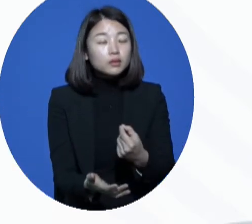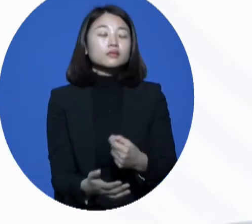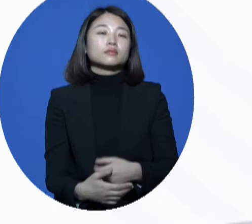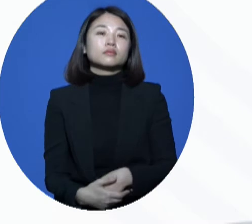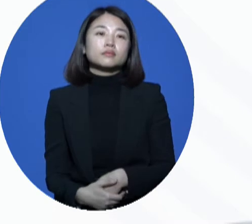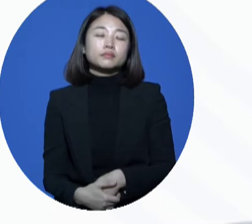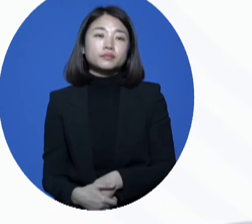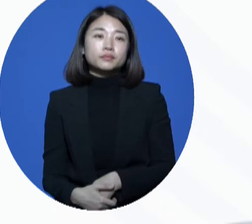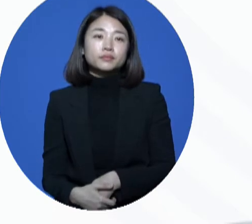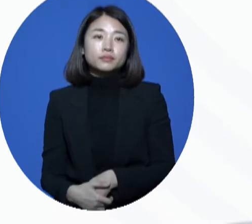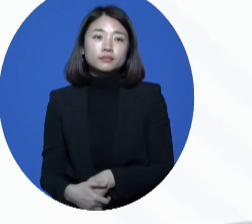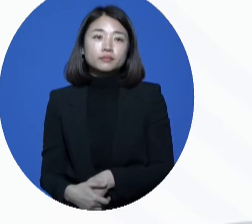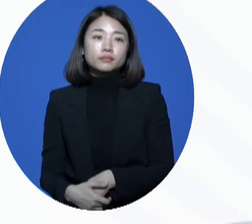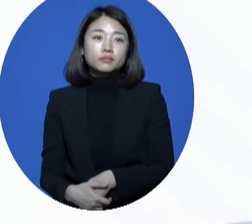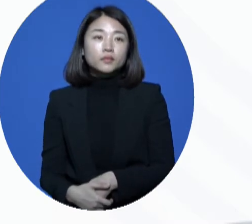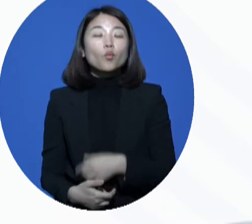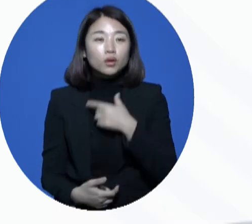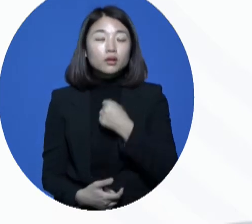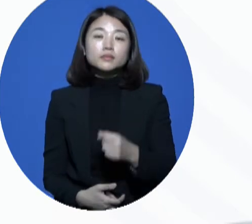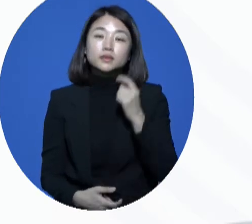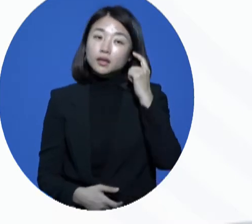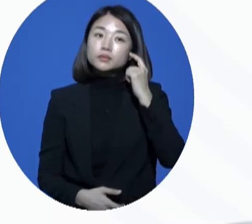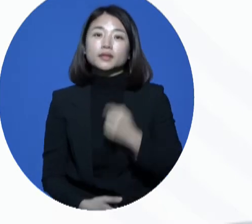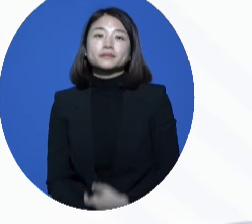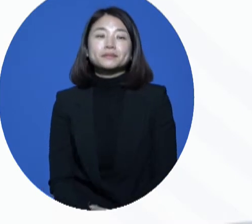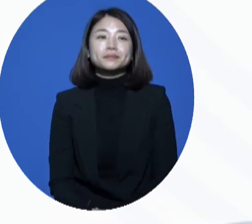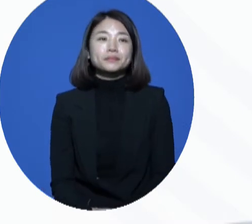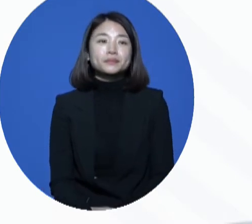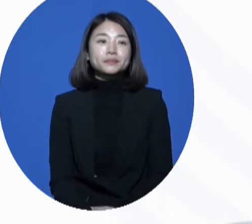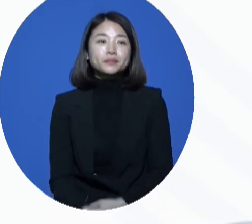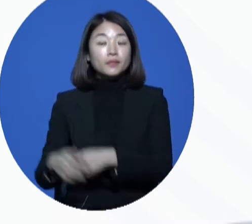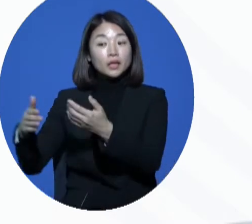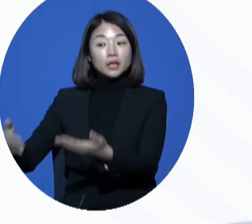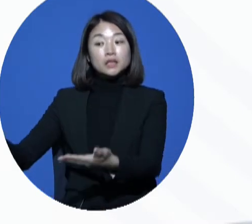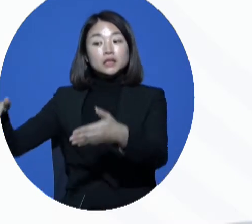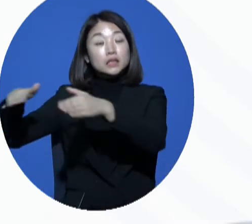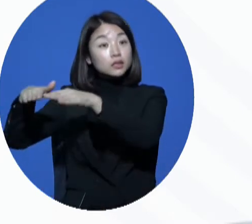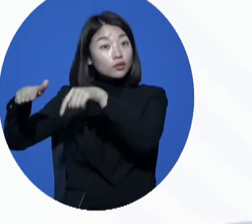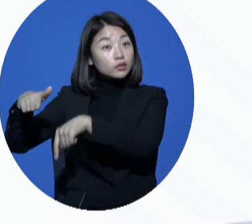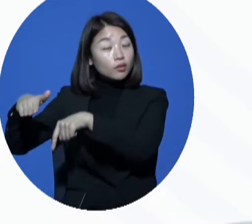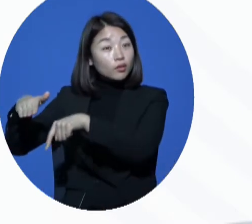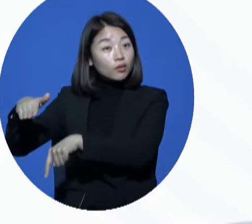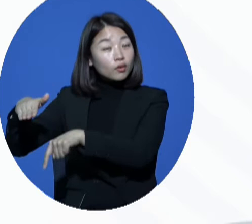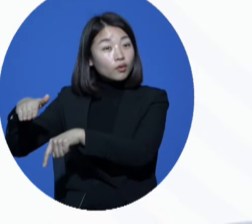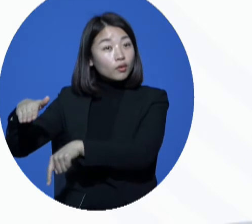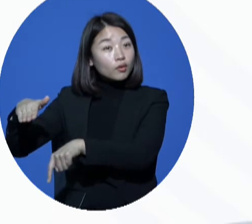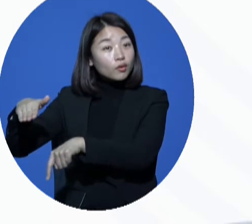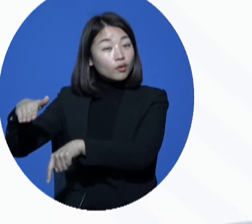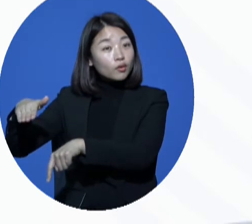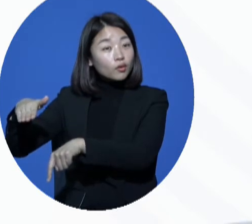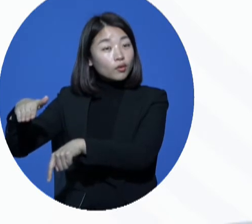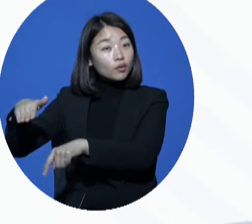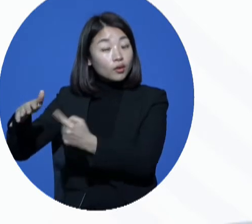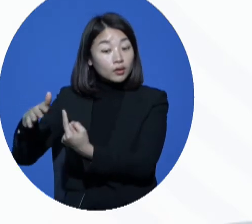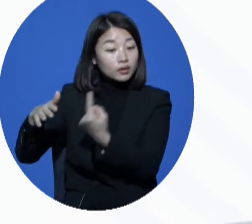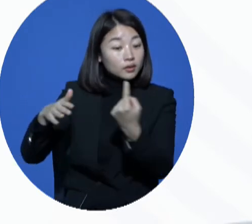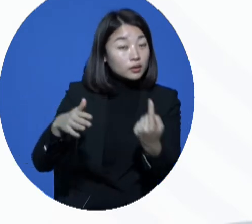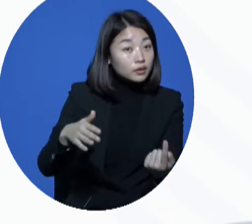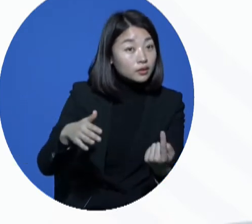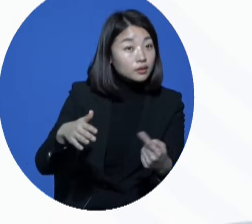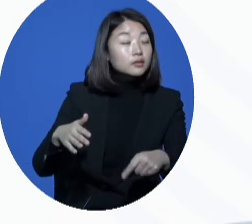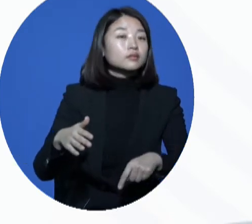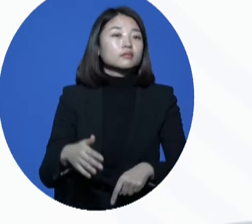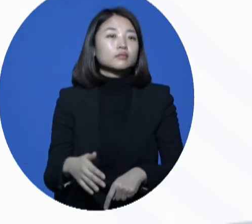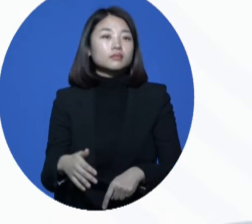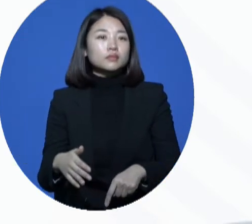집중해서 시설화를 설명하는 것이 중요하다고 생각합니다. 이 시설화된 사회에서는 탈시설은 지배 권력의